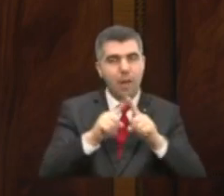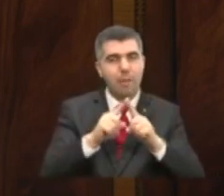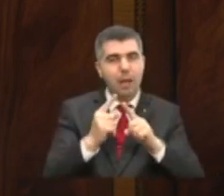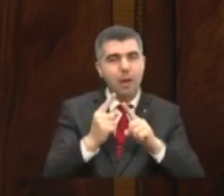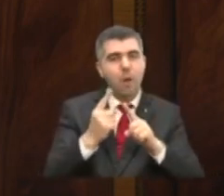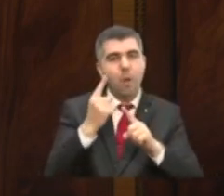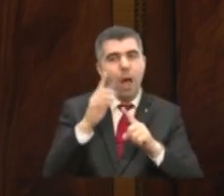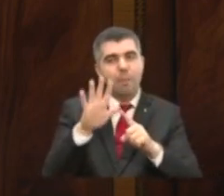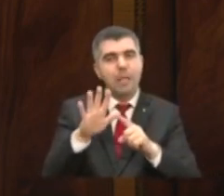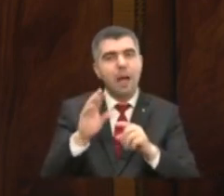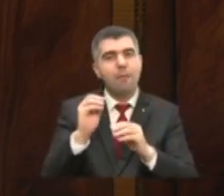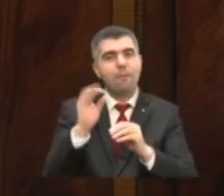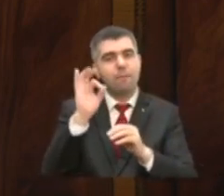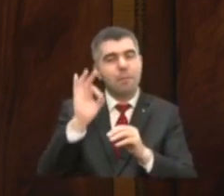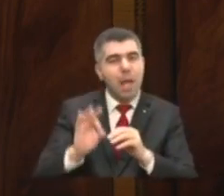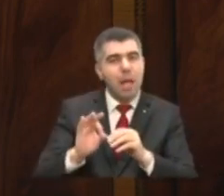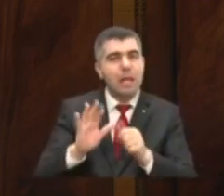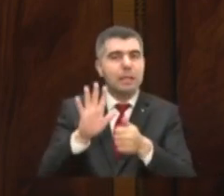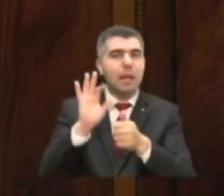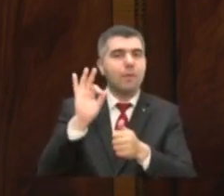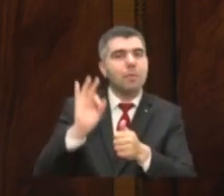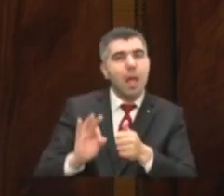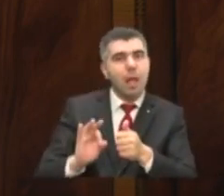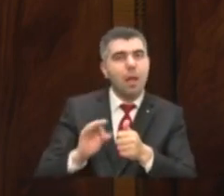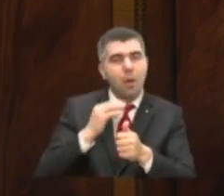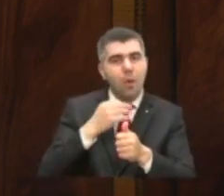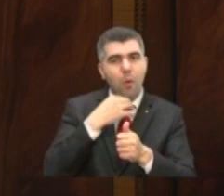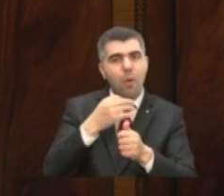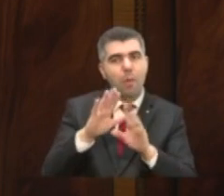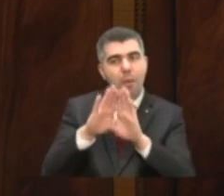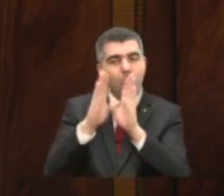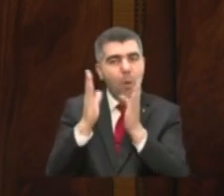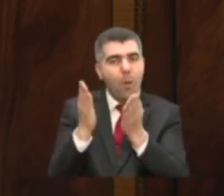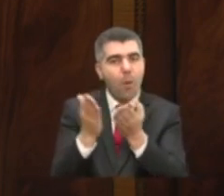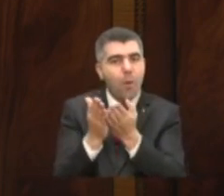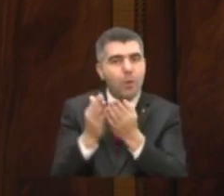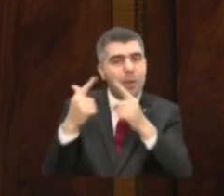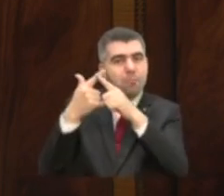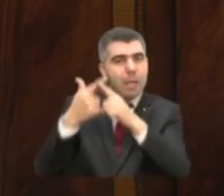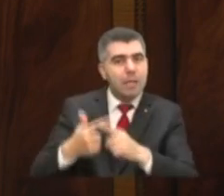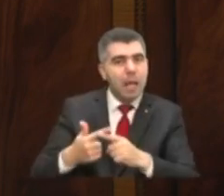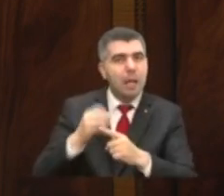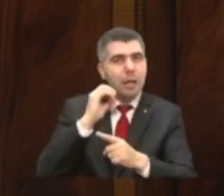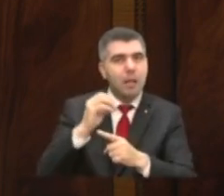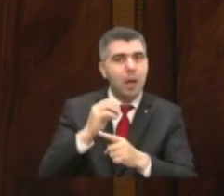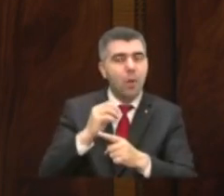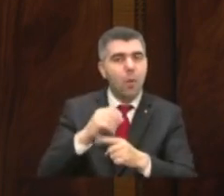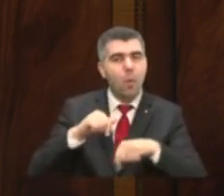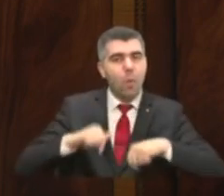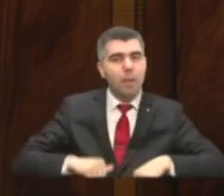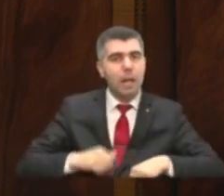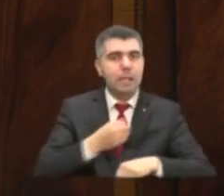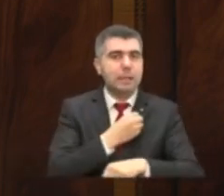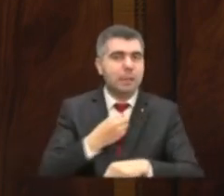كنديروا 5% 6%، وحنا دائما في ديك 6% بالنسبه لسواء الميزانيه العامه او بالنسبه للدخل البي